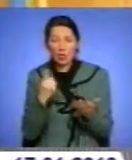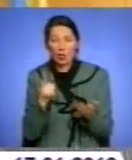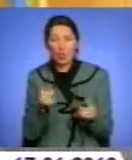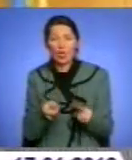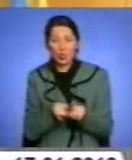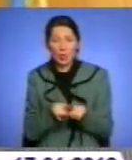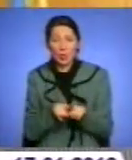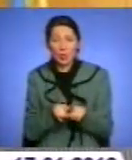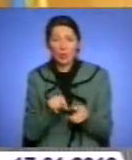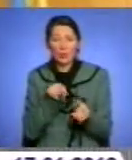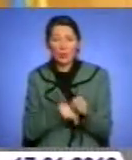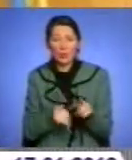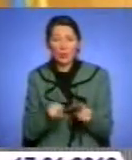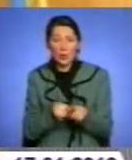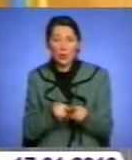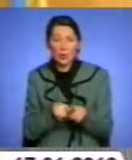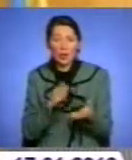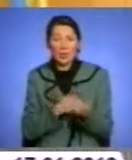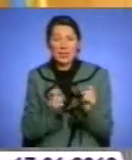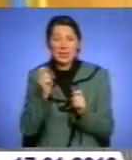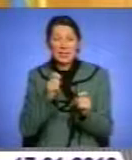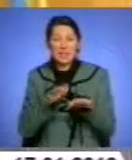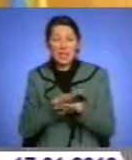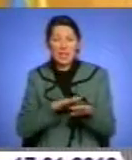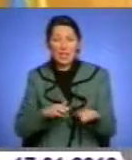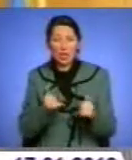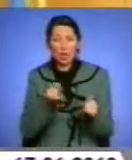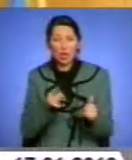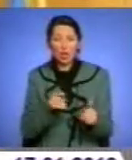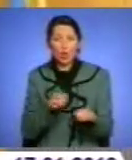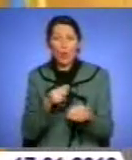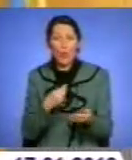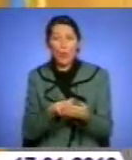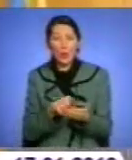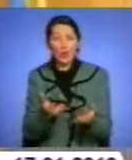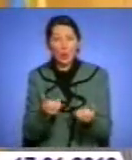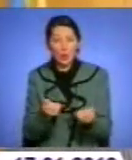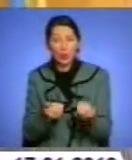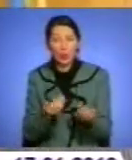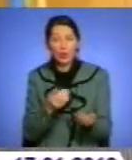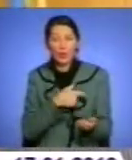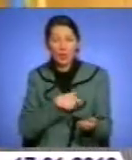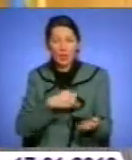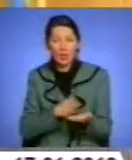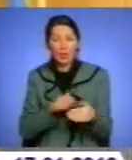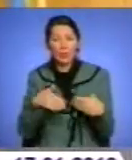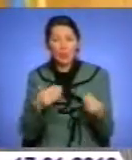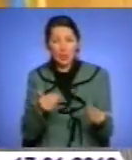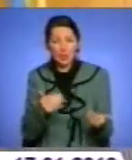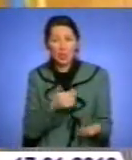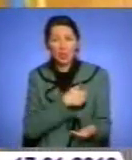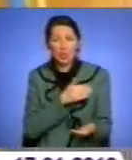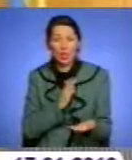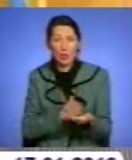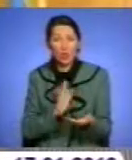зачитувати. Суть одна та сама, є сесійна зала для того, щоб бюджет приймати, а якщо є у депутата якісь пропозиції чи побажання, вони мають бути